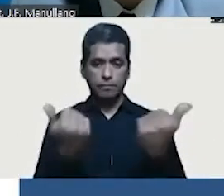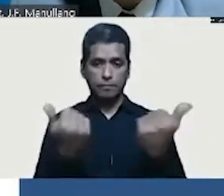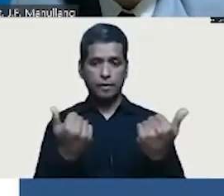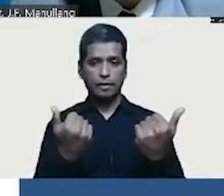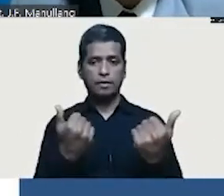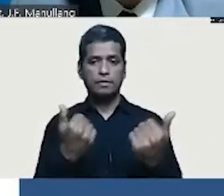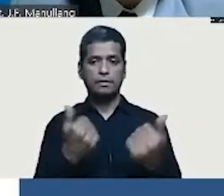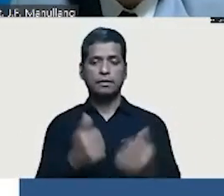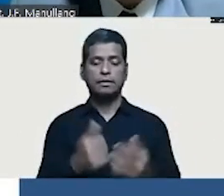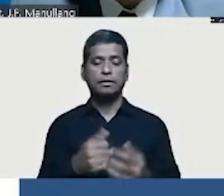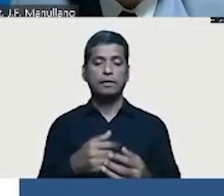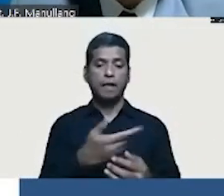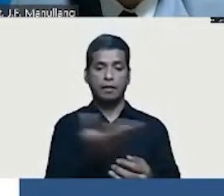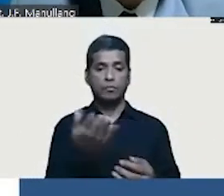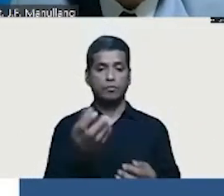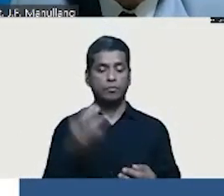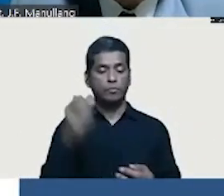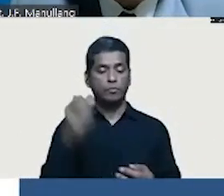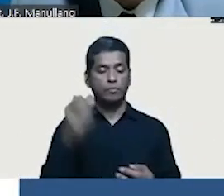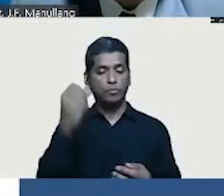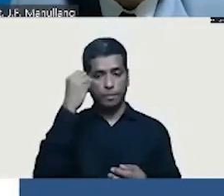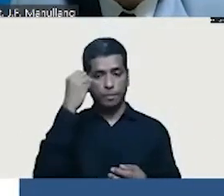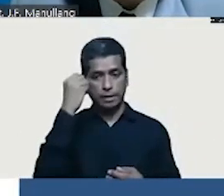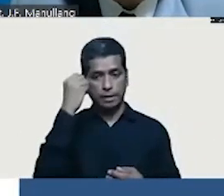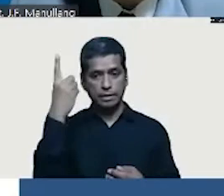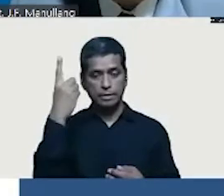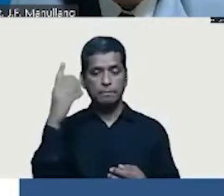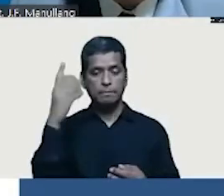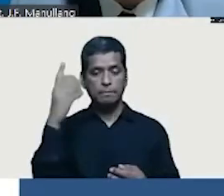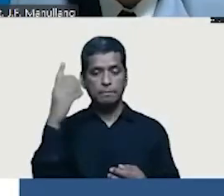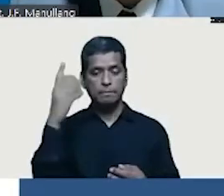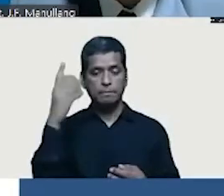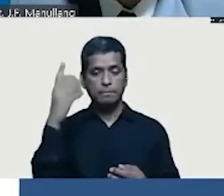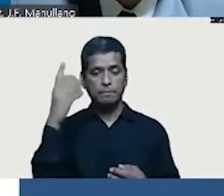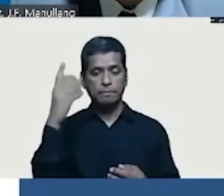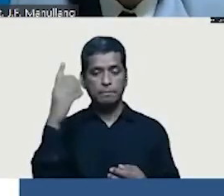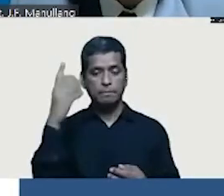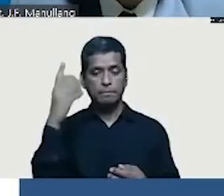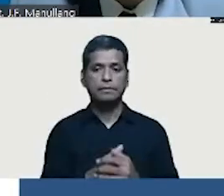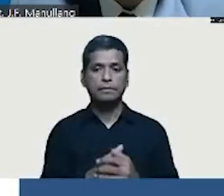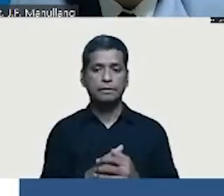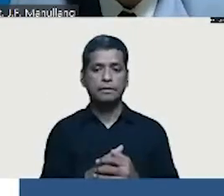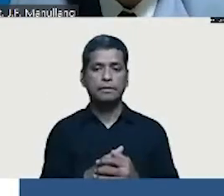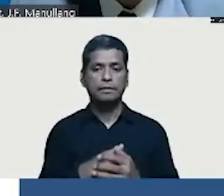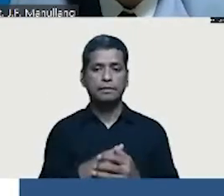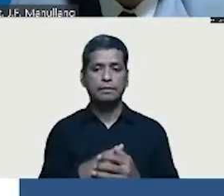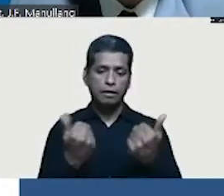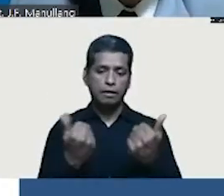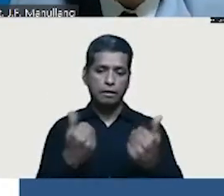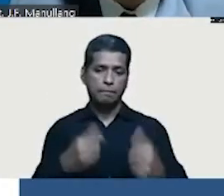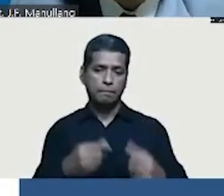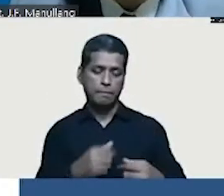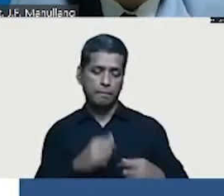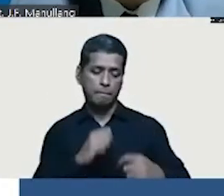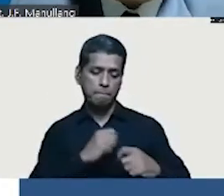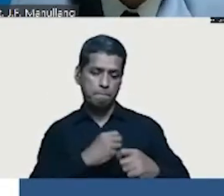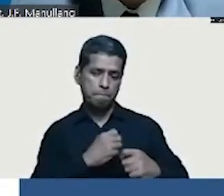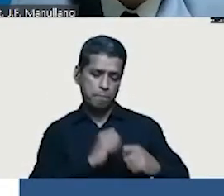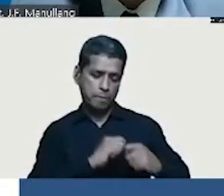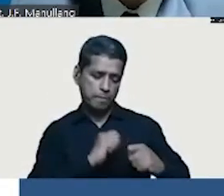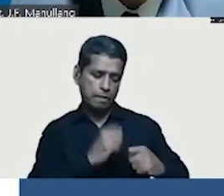ini sudah mengerti maupun yang pada malam hari ini baru pertama mendengar marilah kita perbarui yakin kita kepada Tuhan